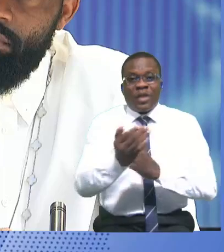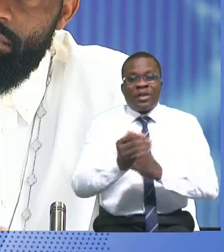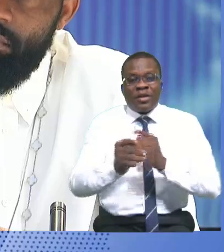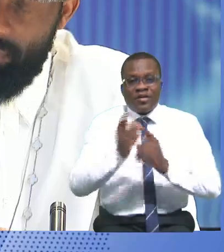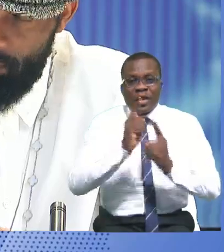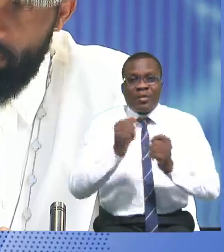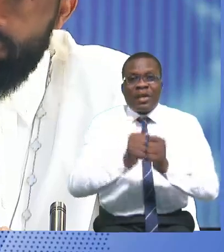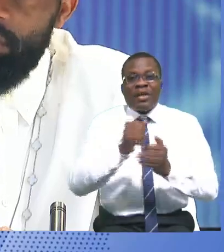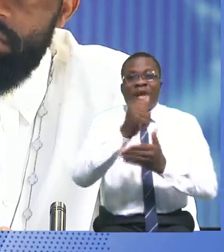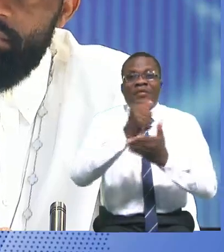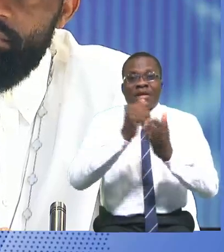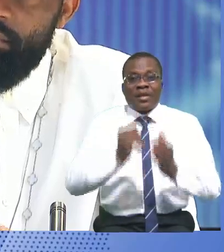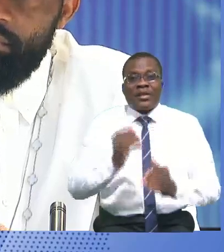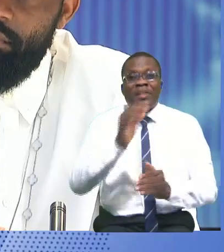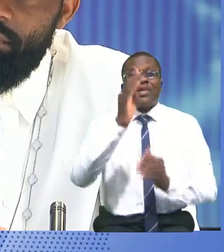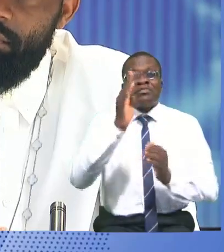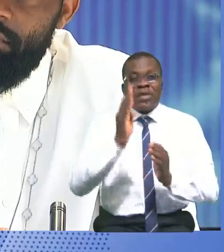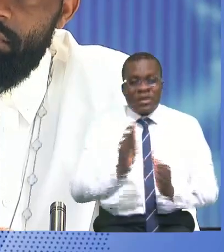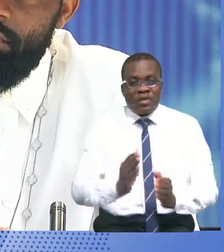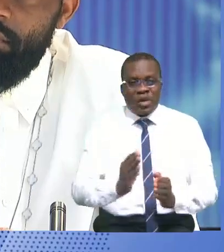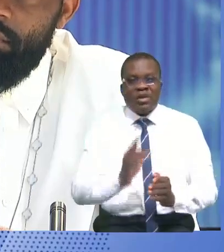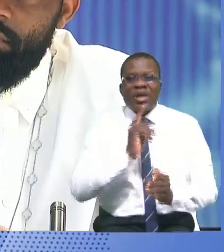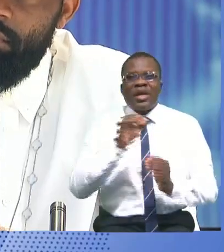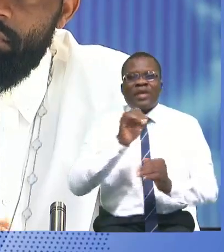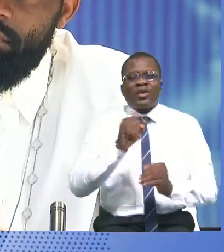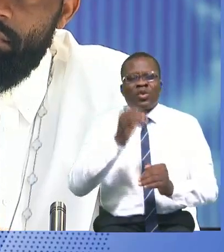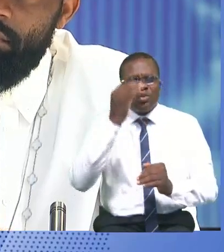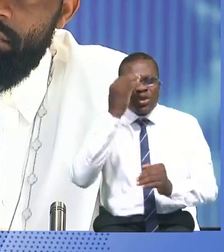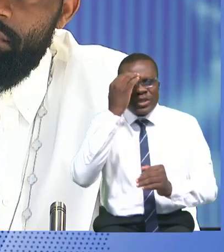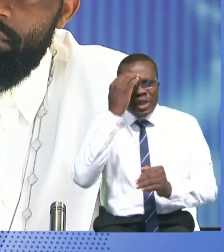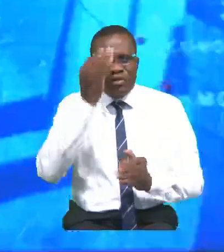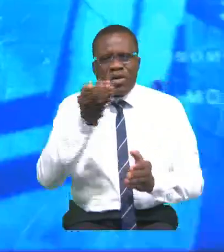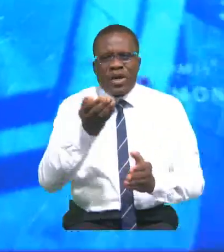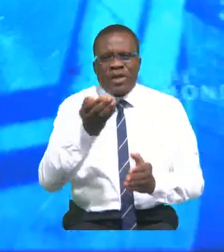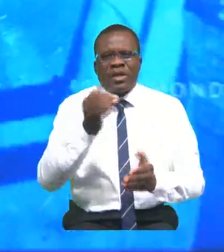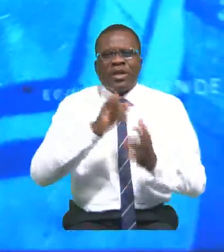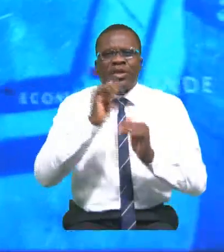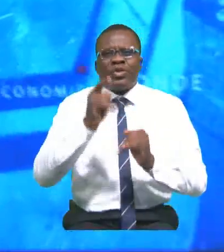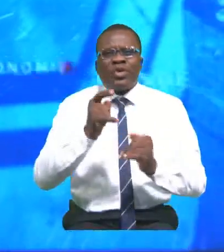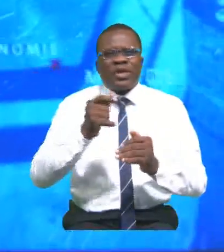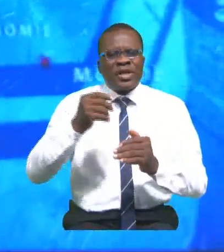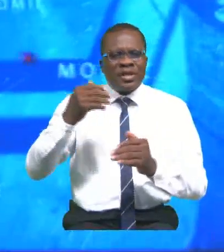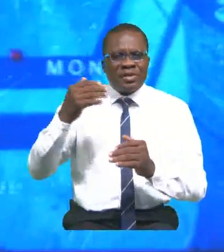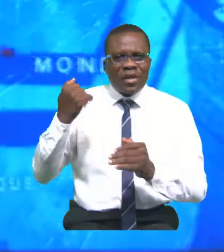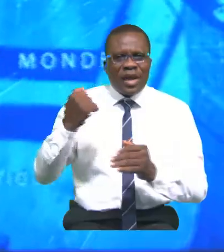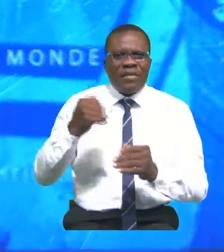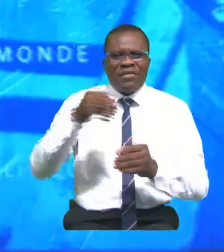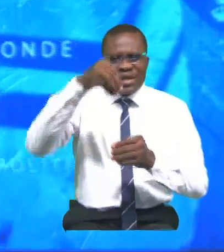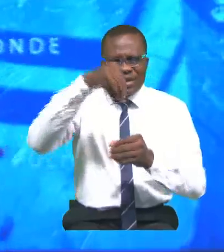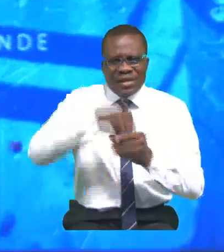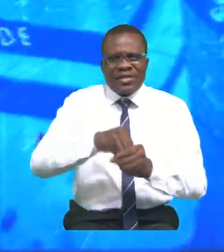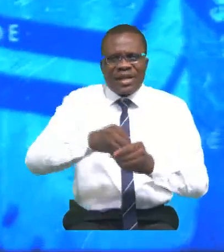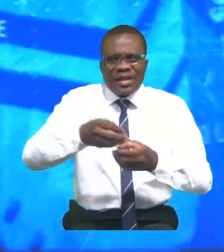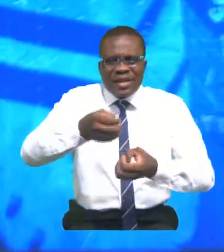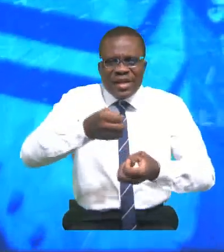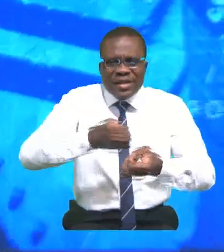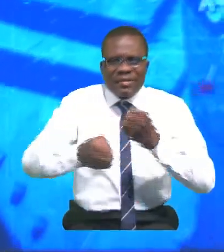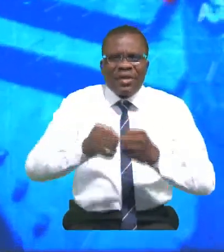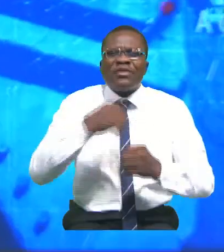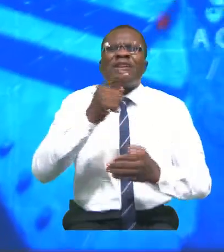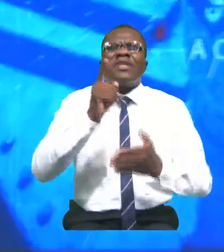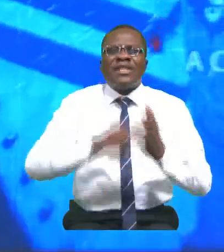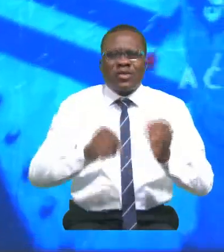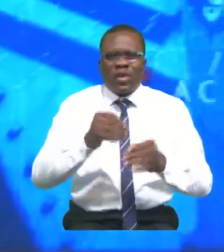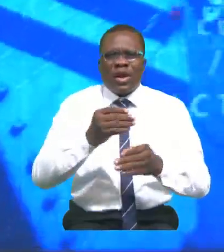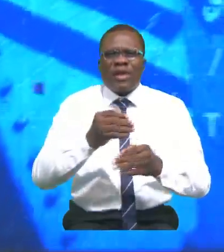artistes béninois alors est-ce qu'on peut savoir ce qui y avait au menu des des échanges est-ce que par exemple